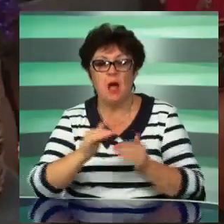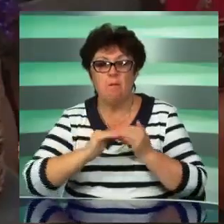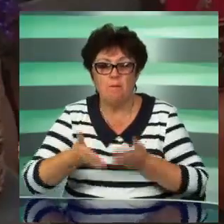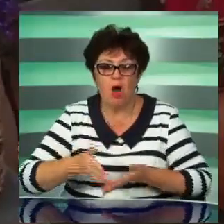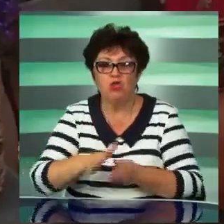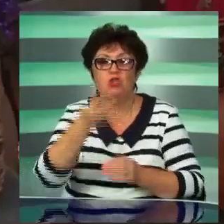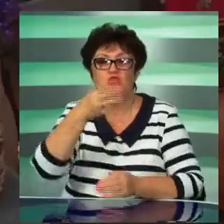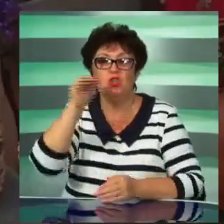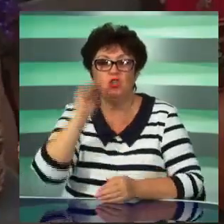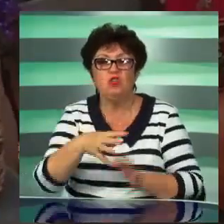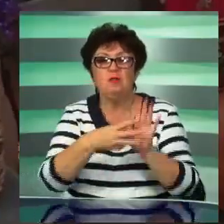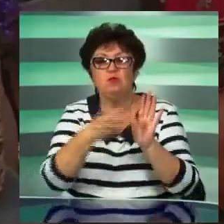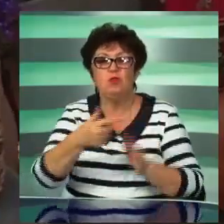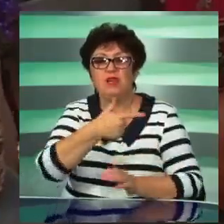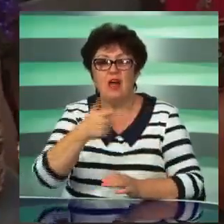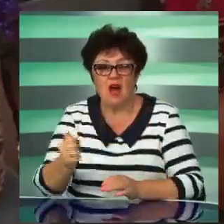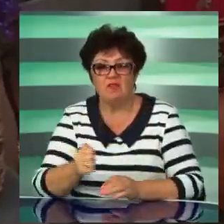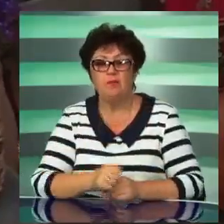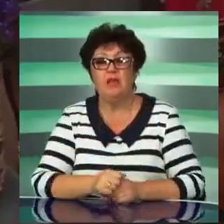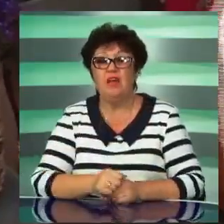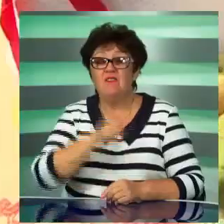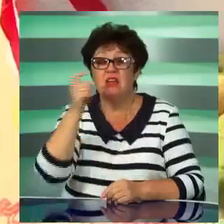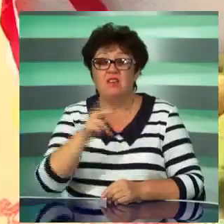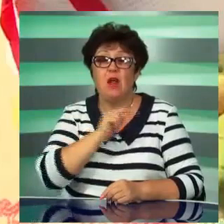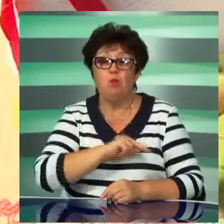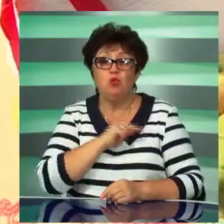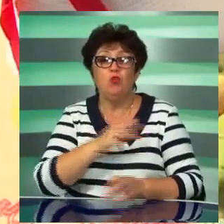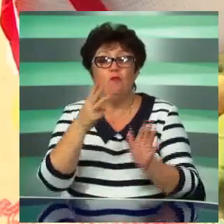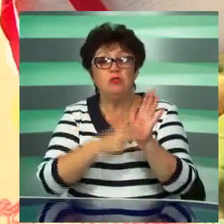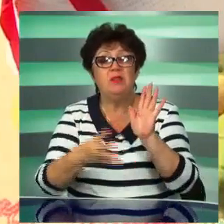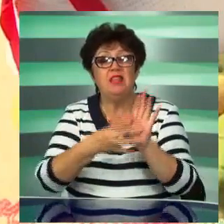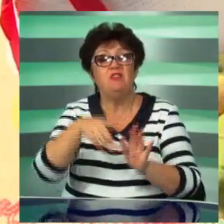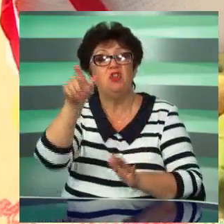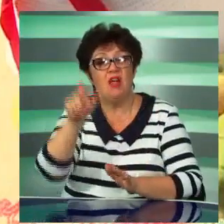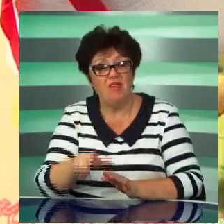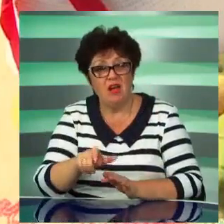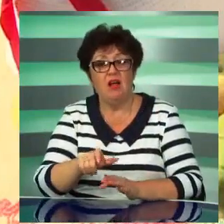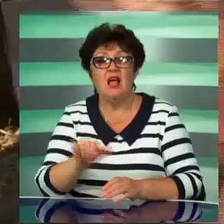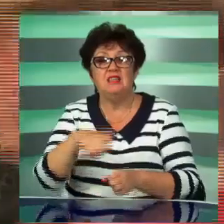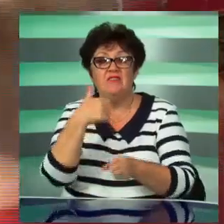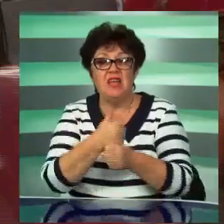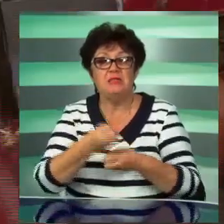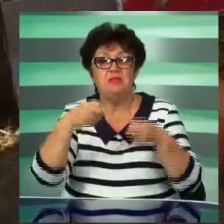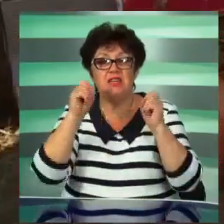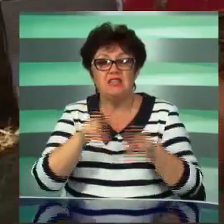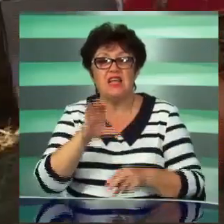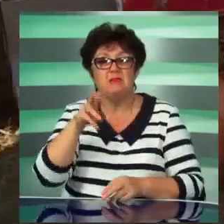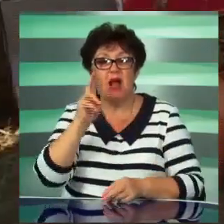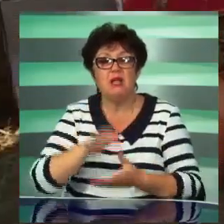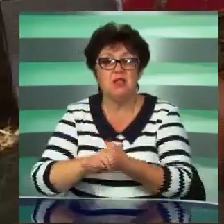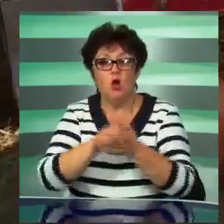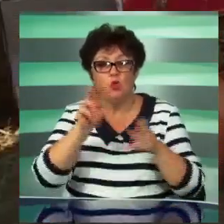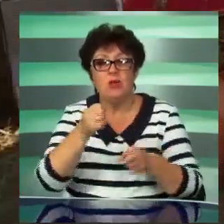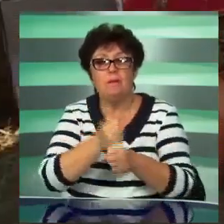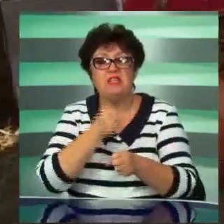на 4800 гектаров. В хозяйстве работают 89 человек. Основная специализация СПК «Союз»